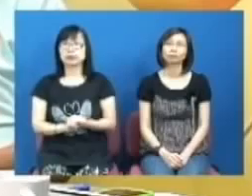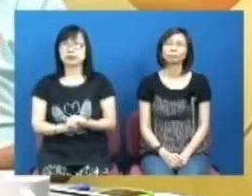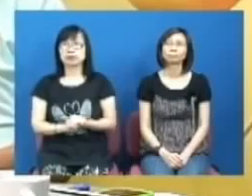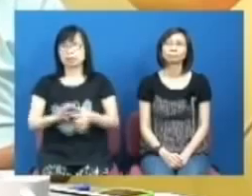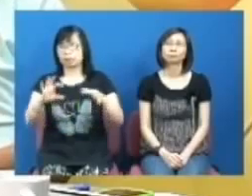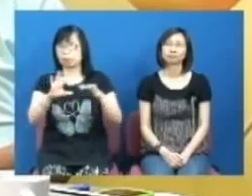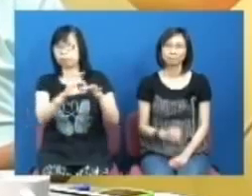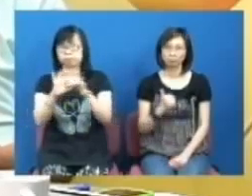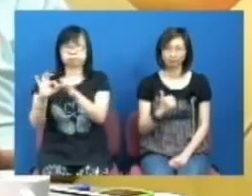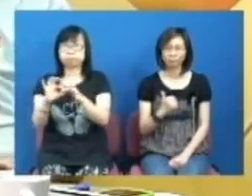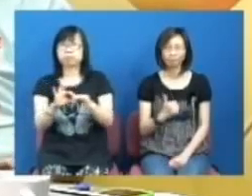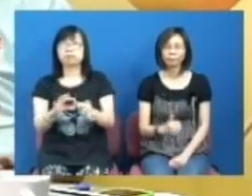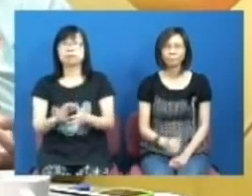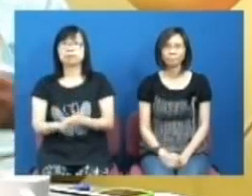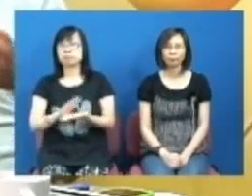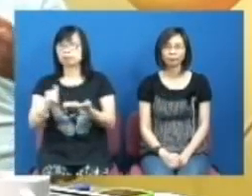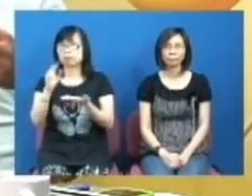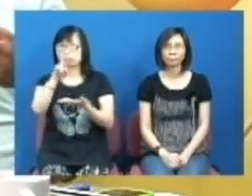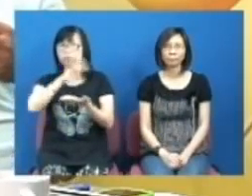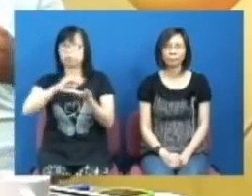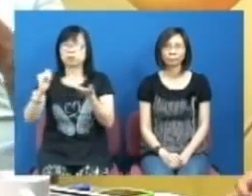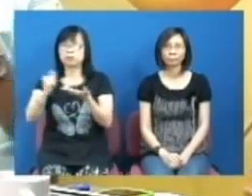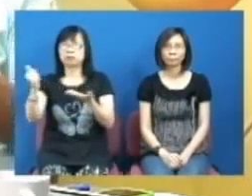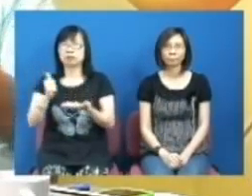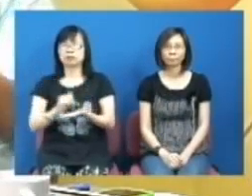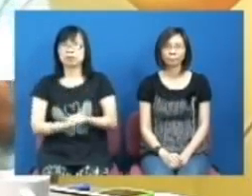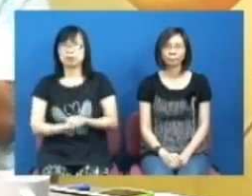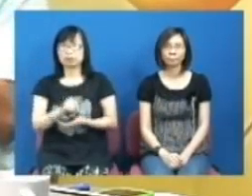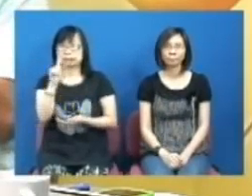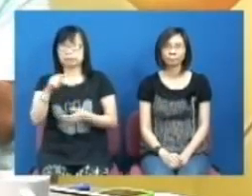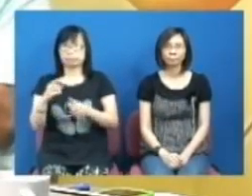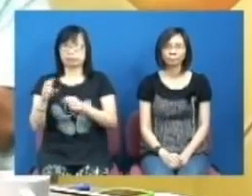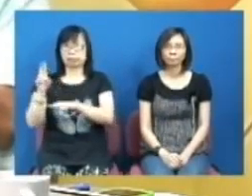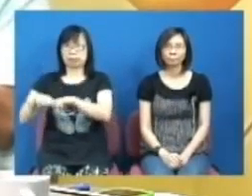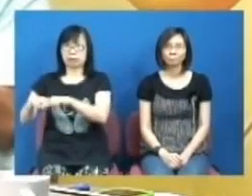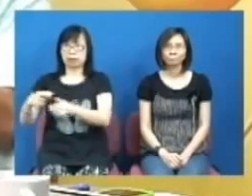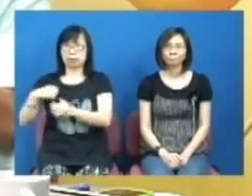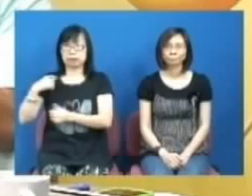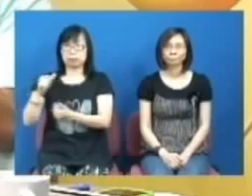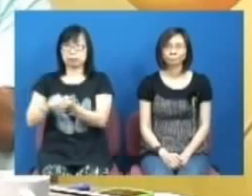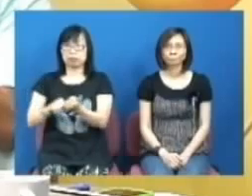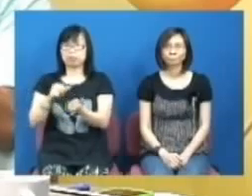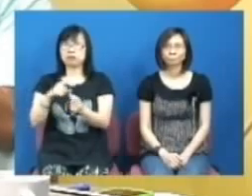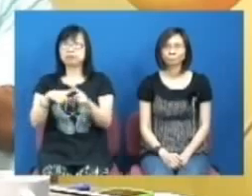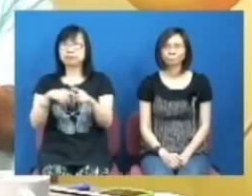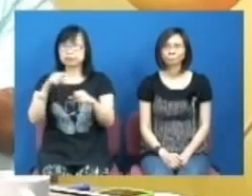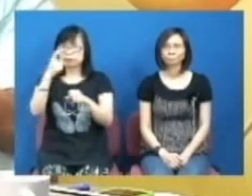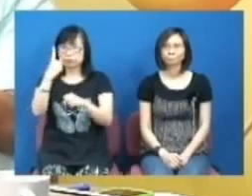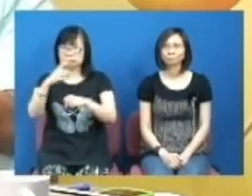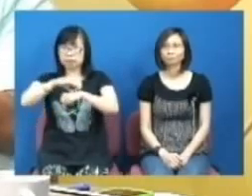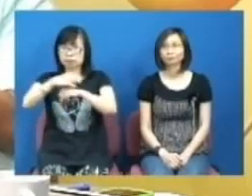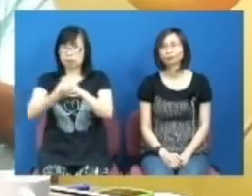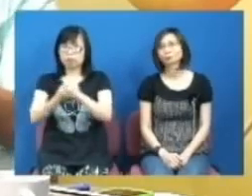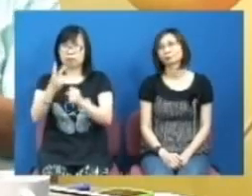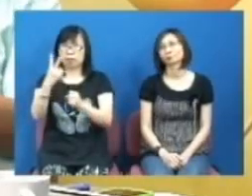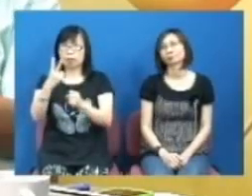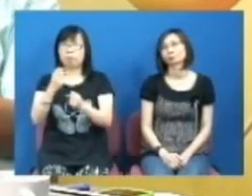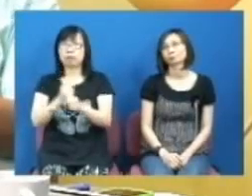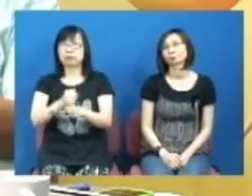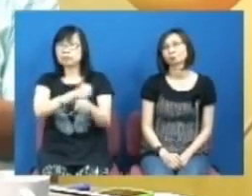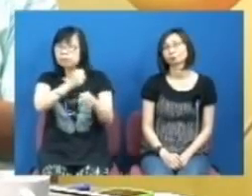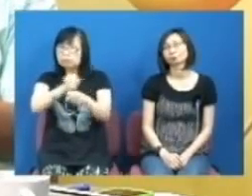嘛，這個很清楚的嘛，這個就是說為什麼共產黨要搞一國兩制的原因，要隔開它